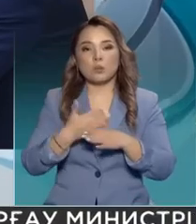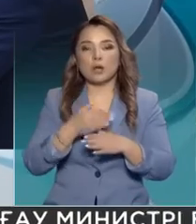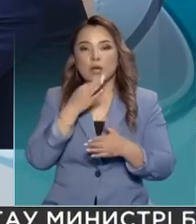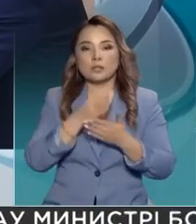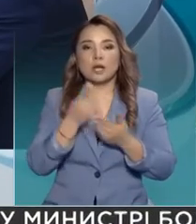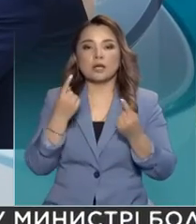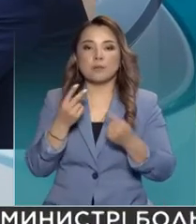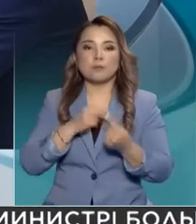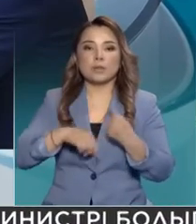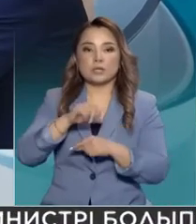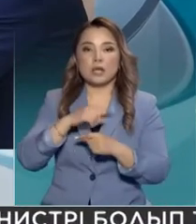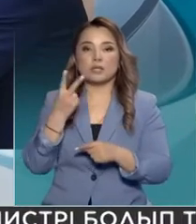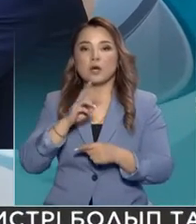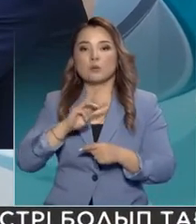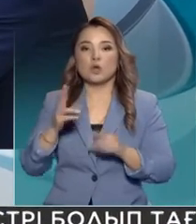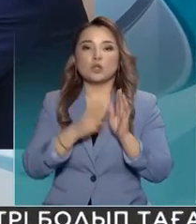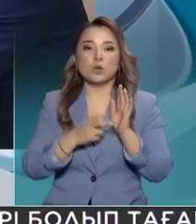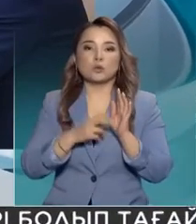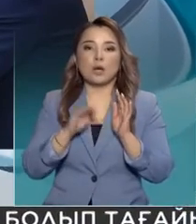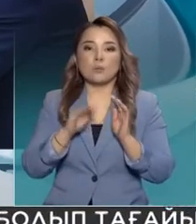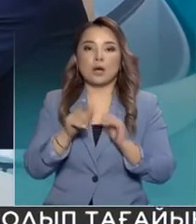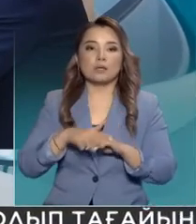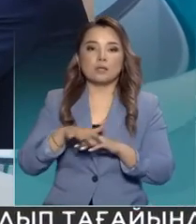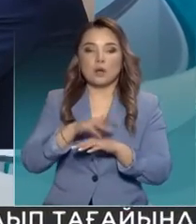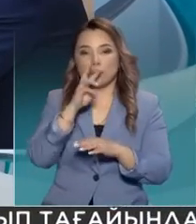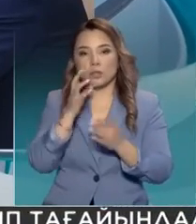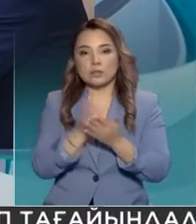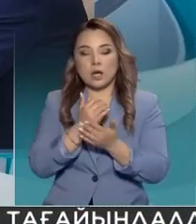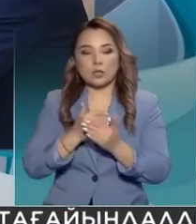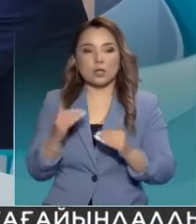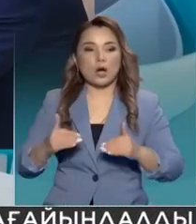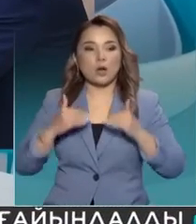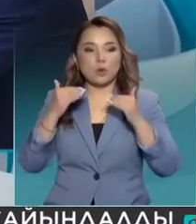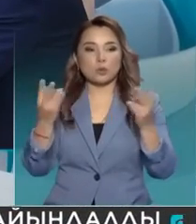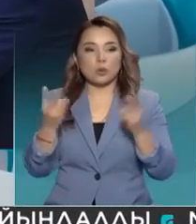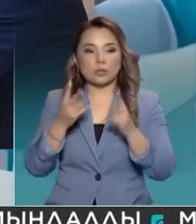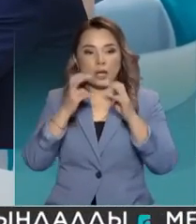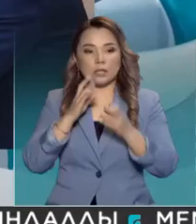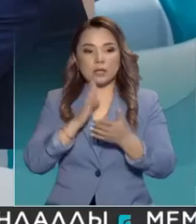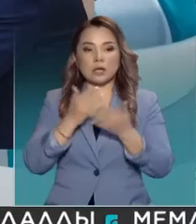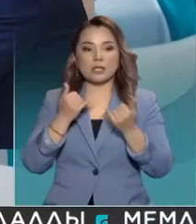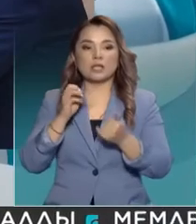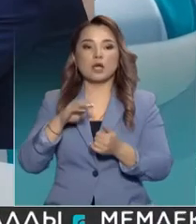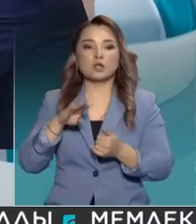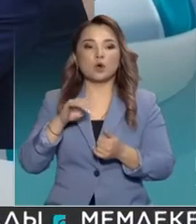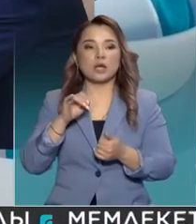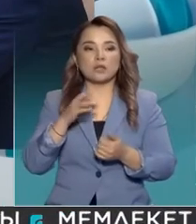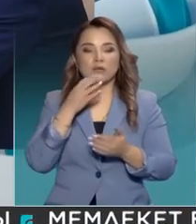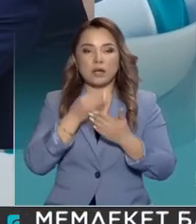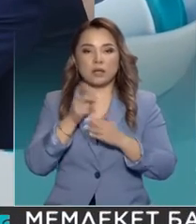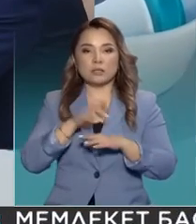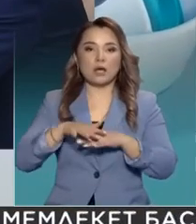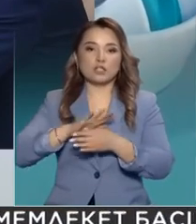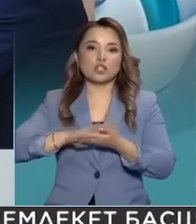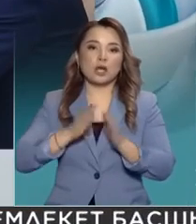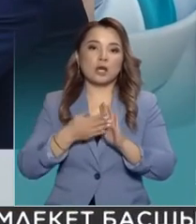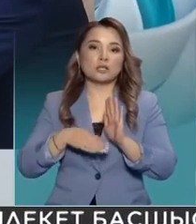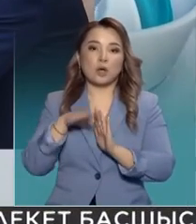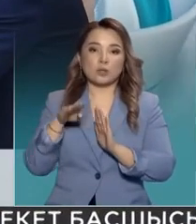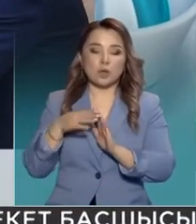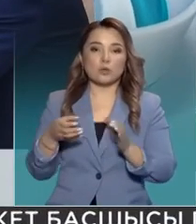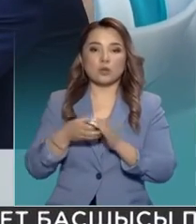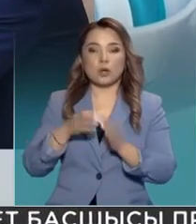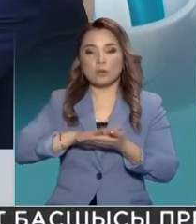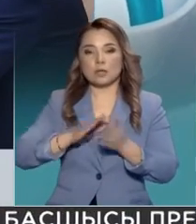ірі бизнестегі 2 миллион 800 мың адамның табысын арттыру қарастырылған. Ералы Тоғжановтың айтуынша халықтың әлеуметтік жағдайын төмен